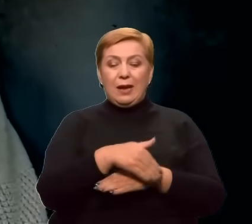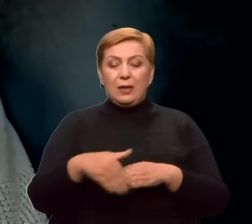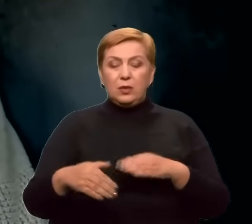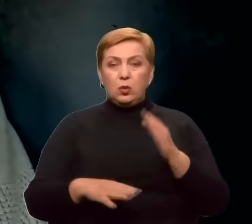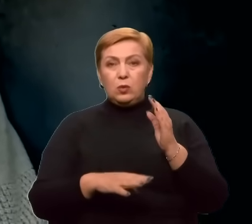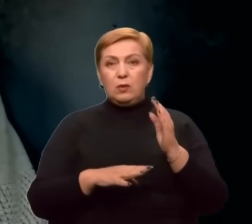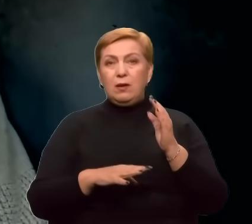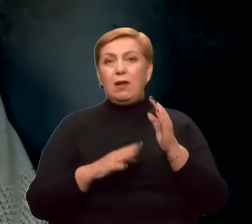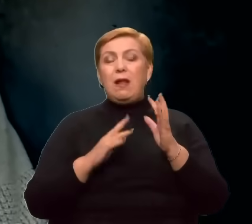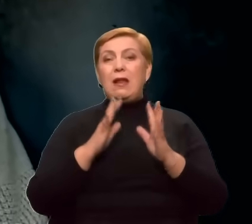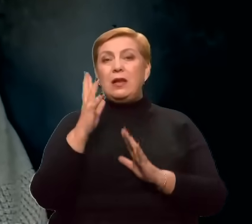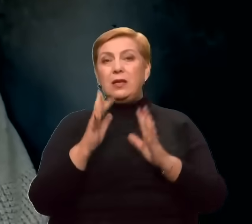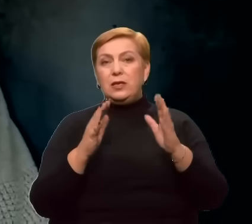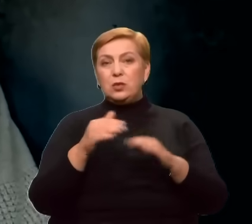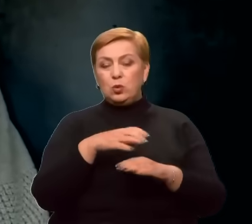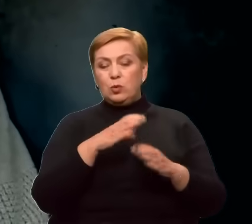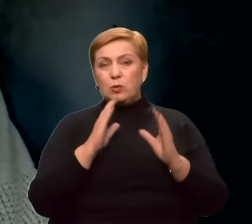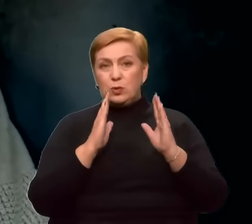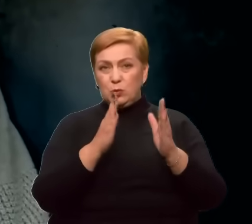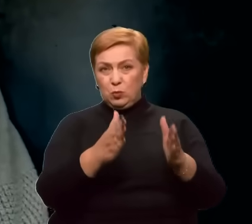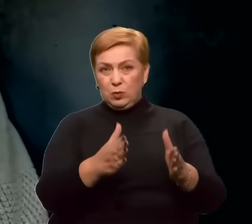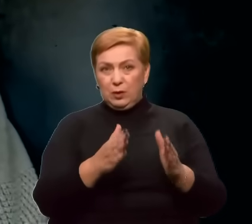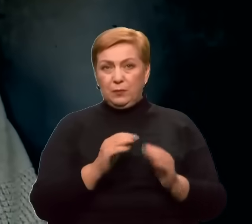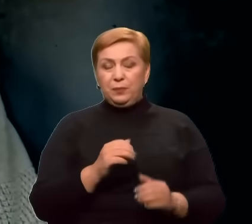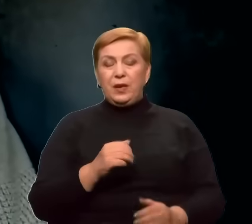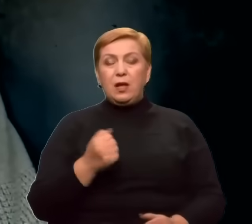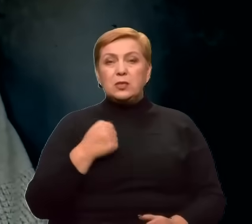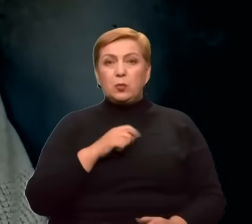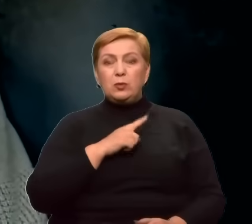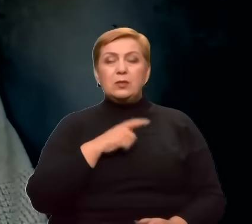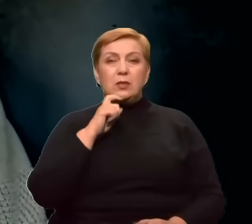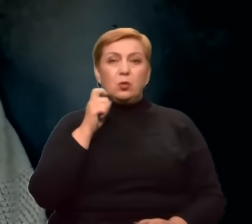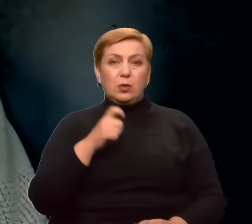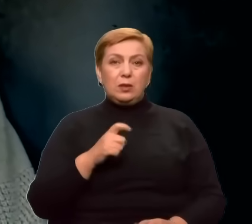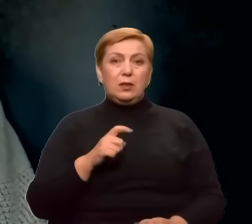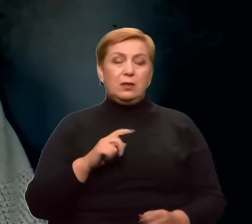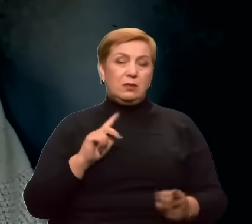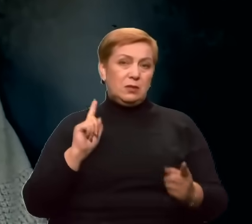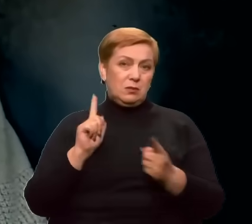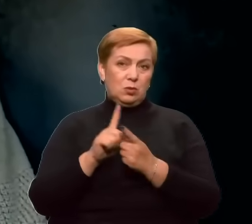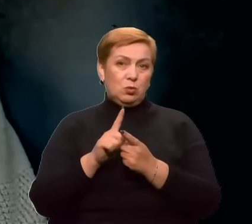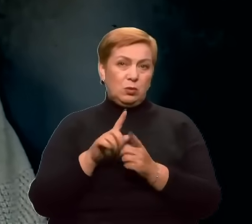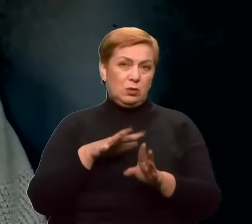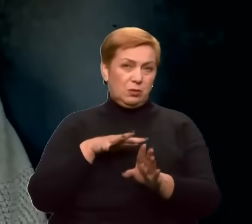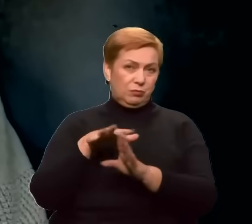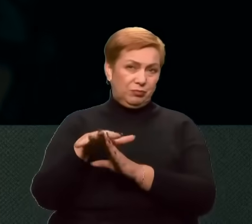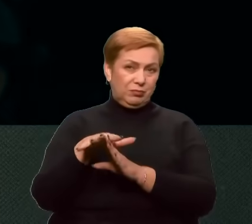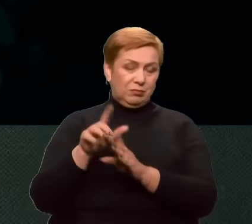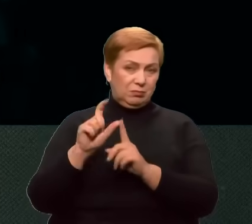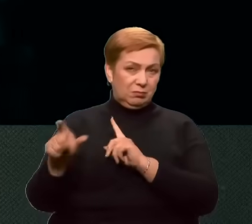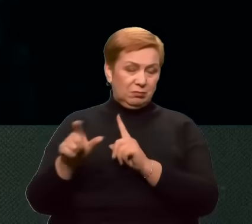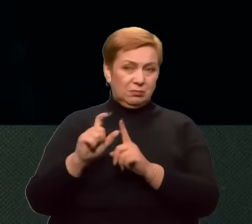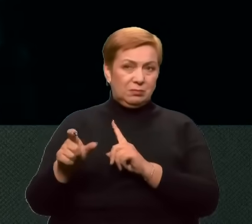закріпитися там. На Збройні сили України проводять зустрічні контратаки, мовиться про активний характер